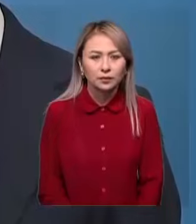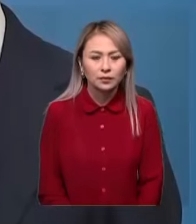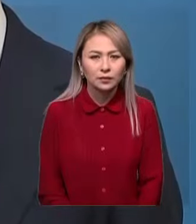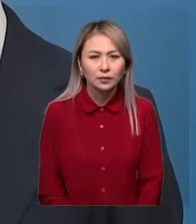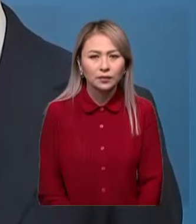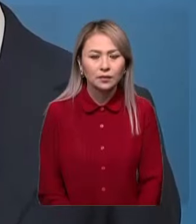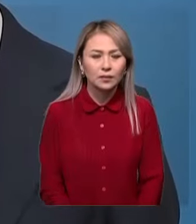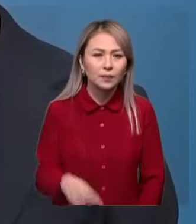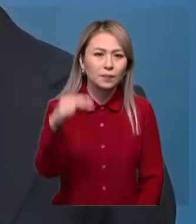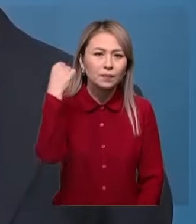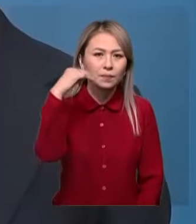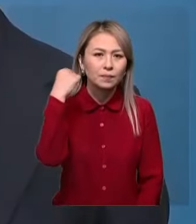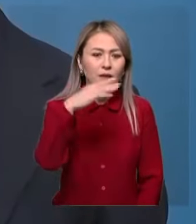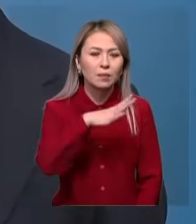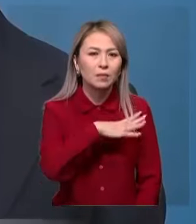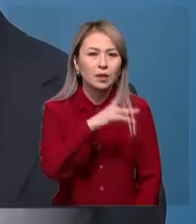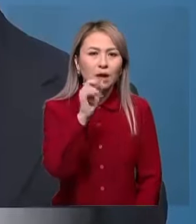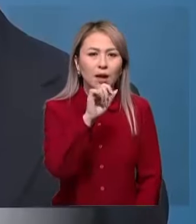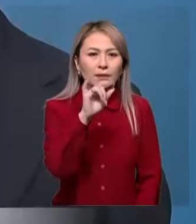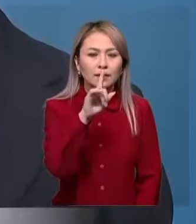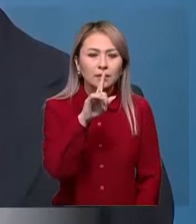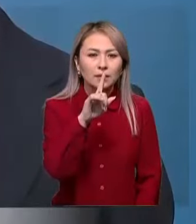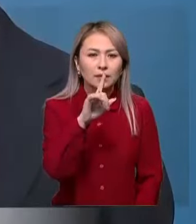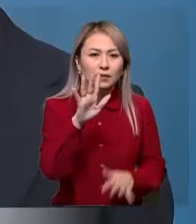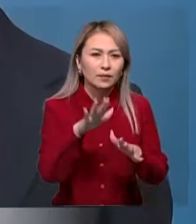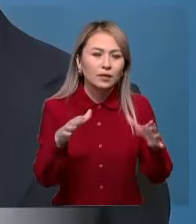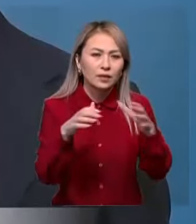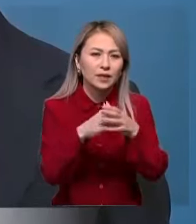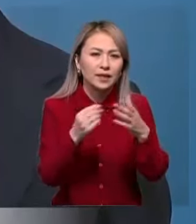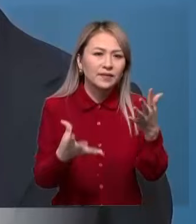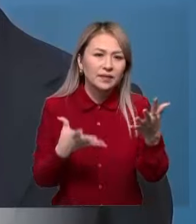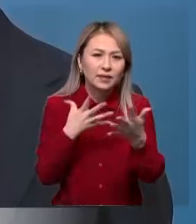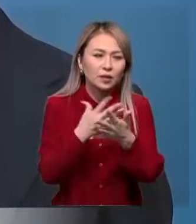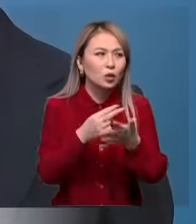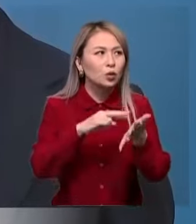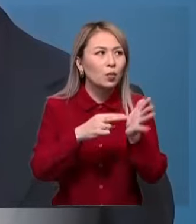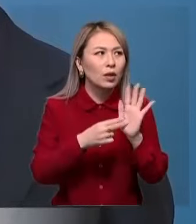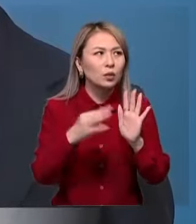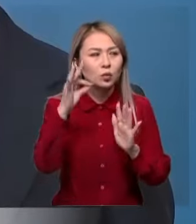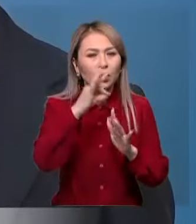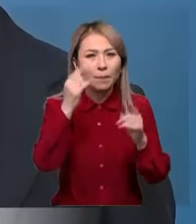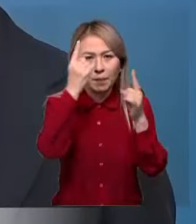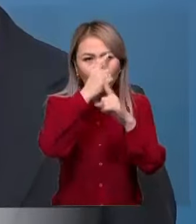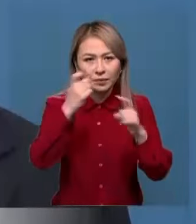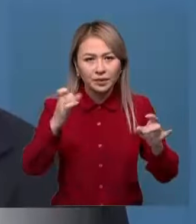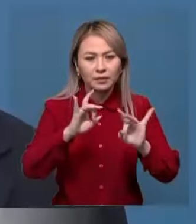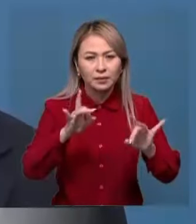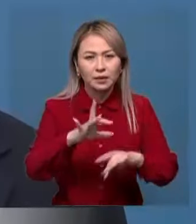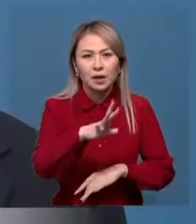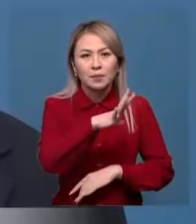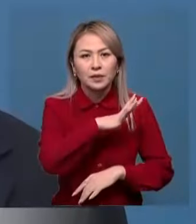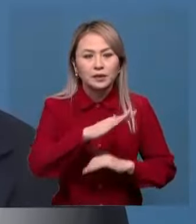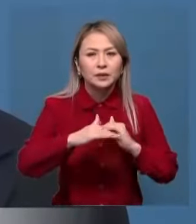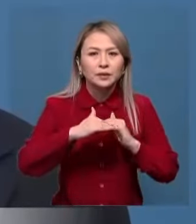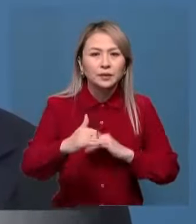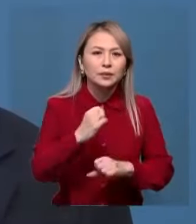Президентке қазатом өнеркәсіп тарапынан жүзеге асылып жатқан инвестициялық жобалар туралы мәлімет бердім. Өңірлердегі